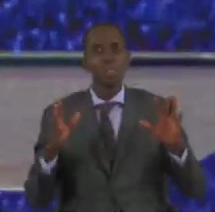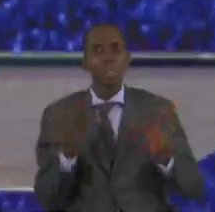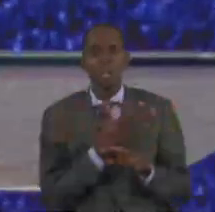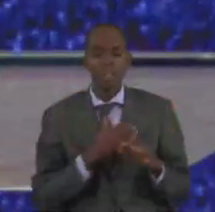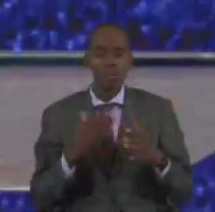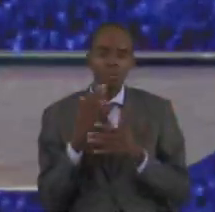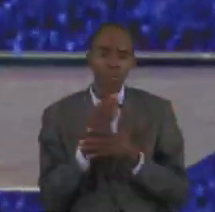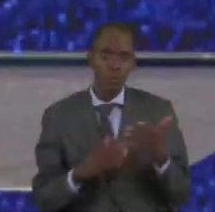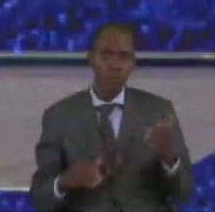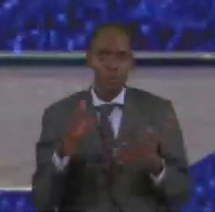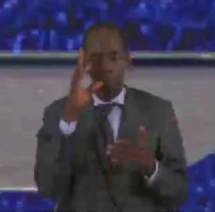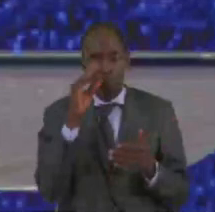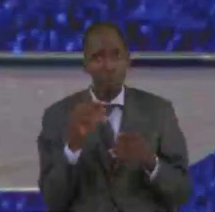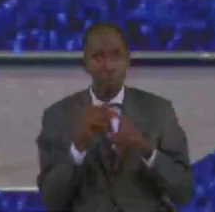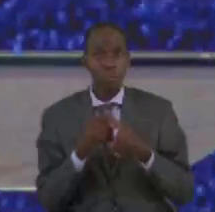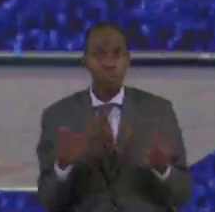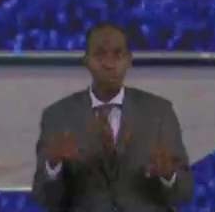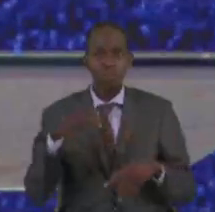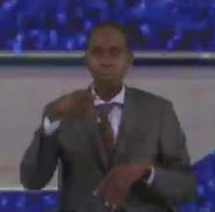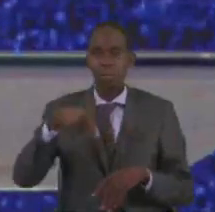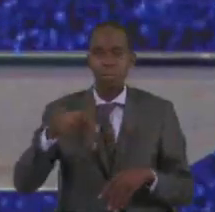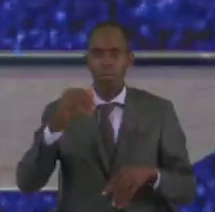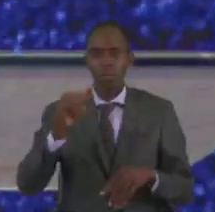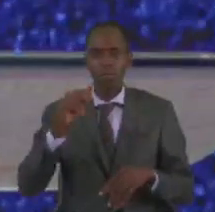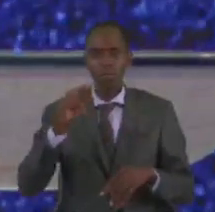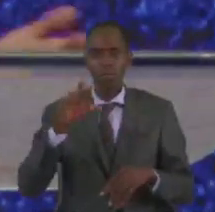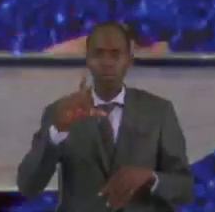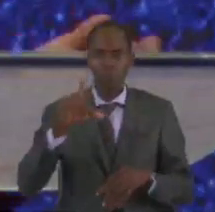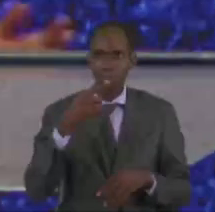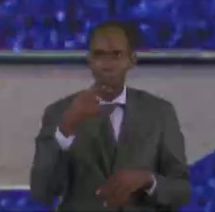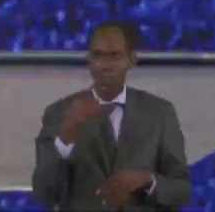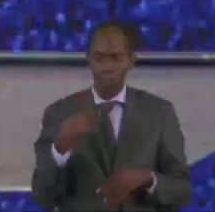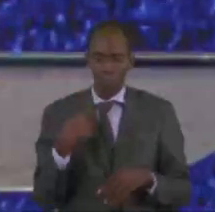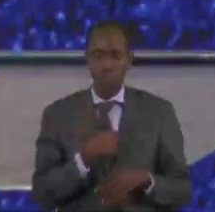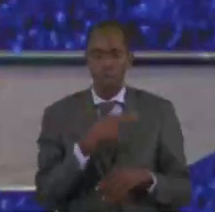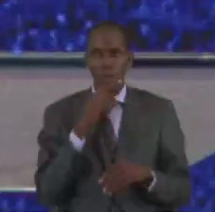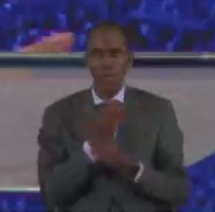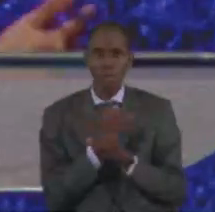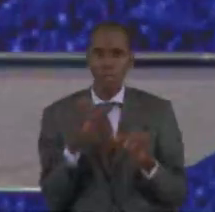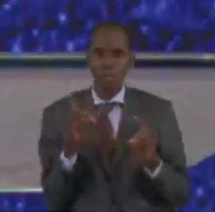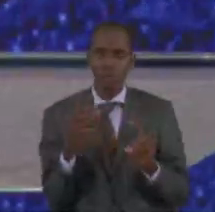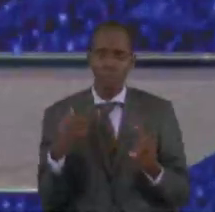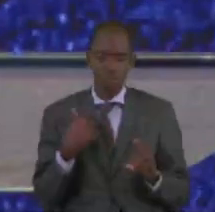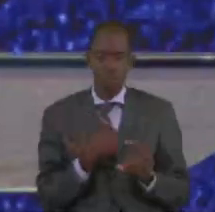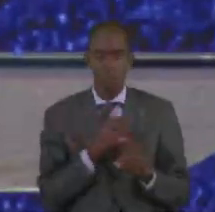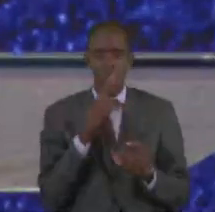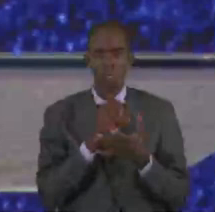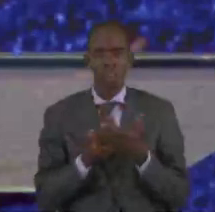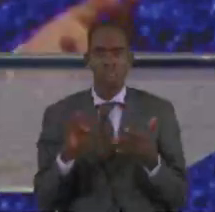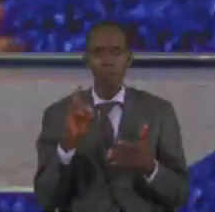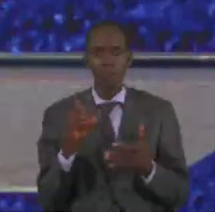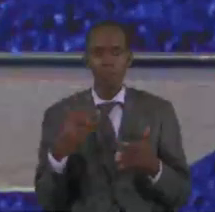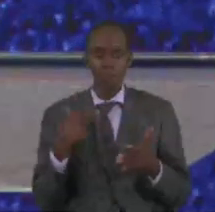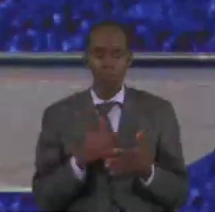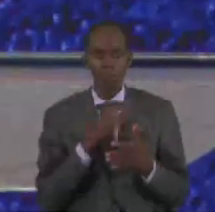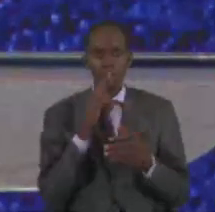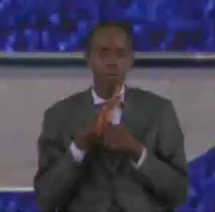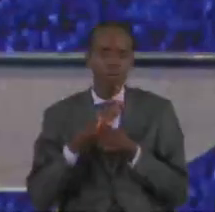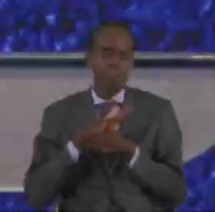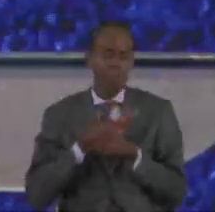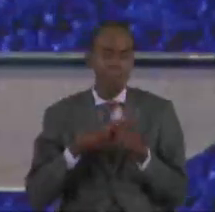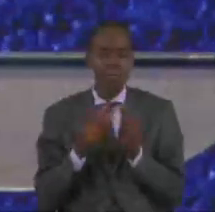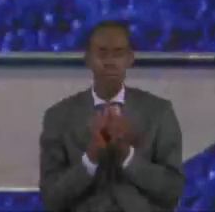a, on va la soumettre aux hommes. Mais l'apôtre Paul a dit que nous sommes sauvés, nous sommes sanctifiés, nous